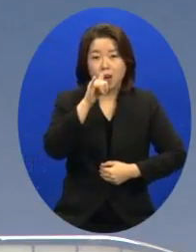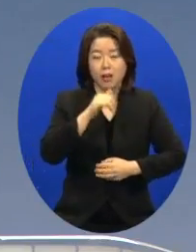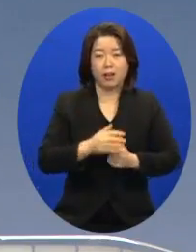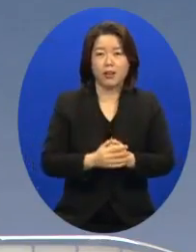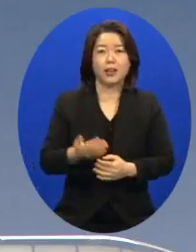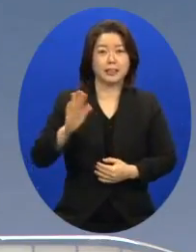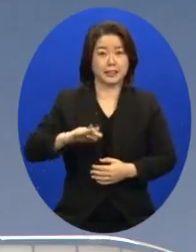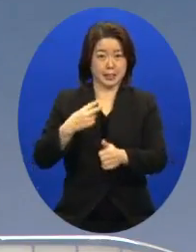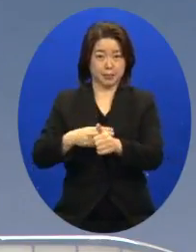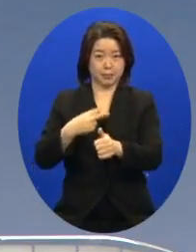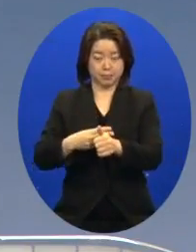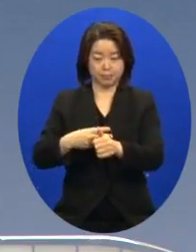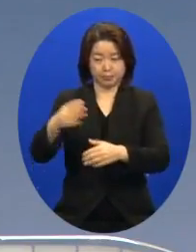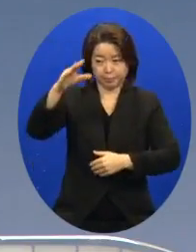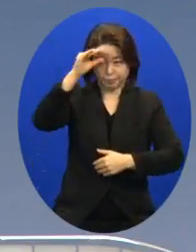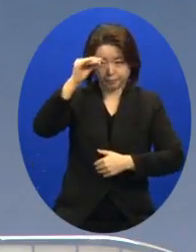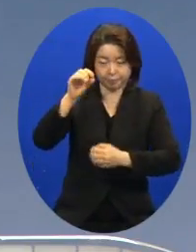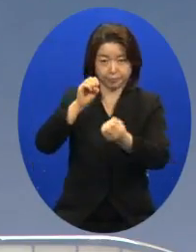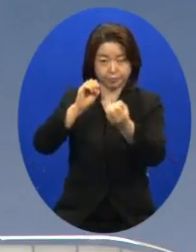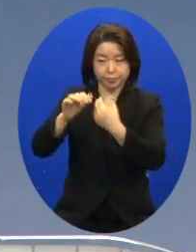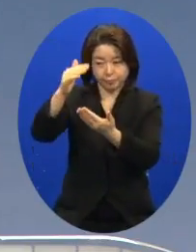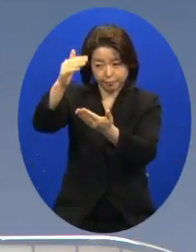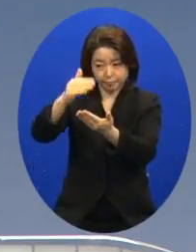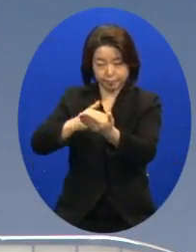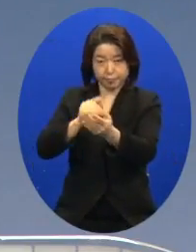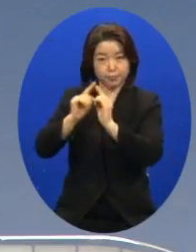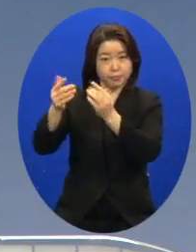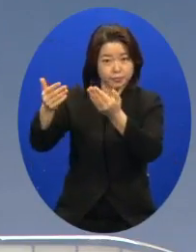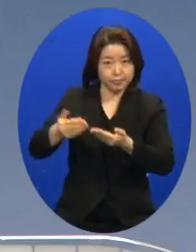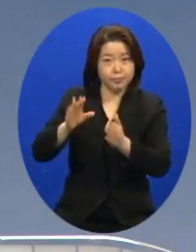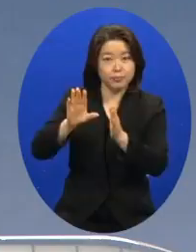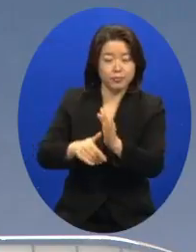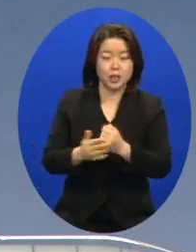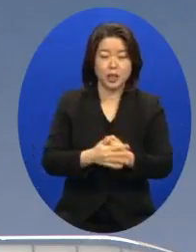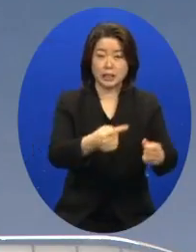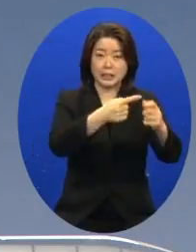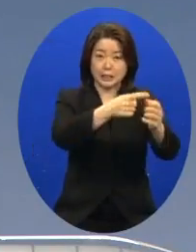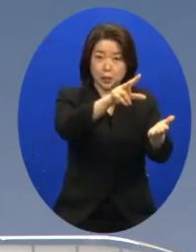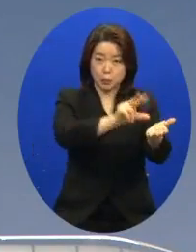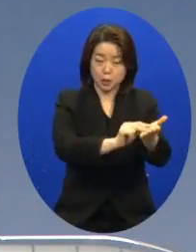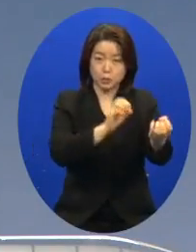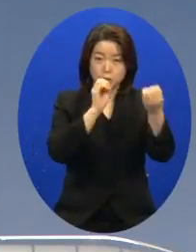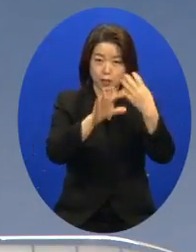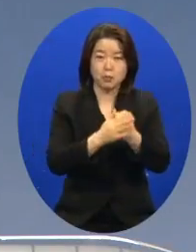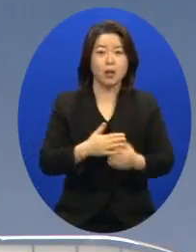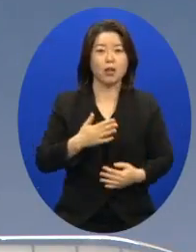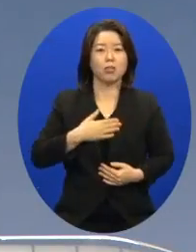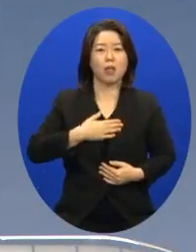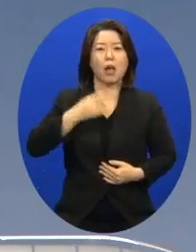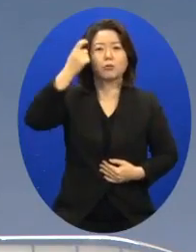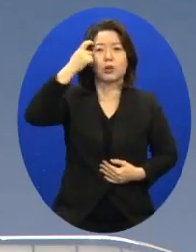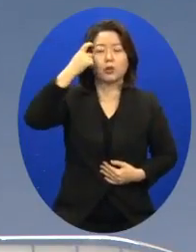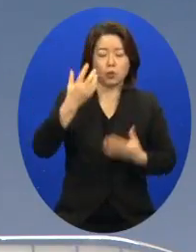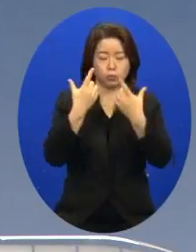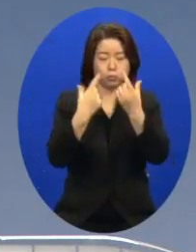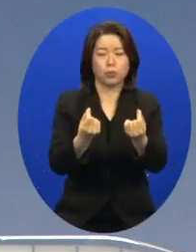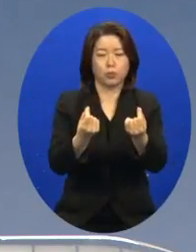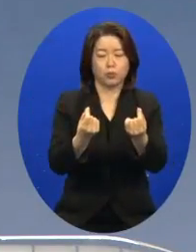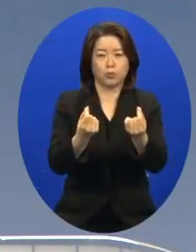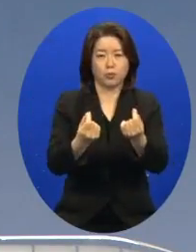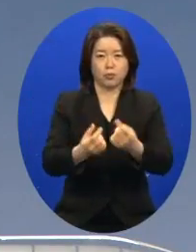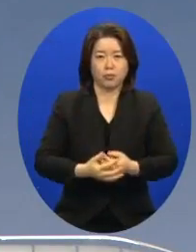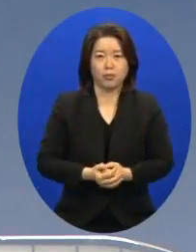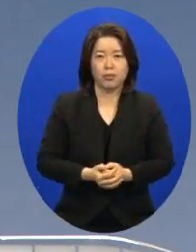4 교수님이 모범답안을 쭉 말씀하시는데 그 첫번째 문제 답이 제 의견이 옳았습니다